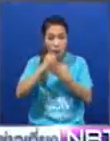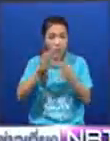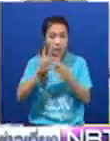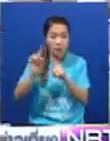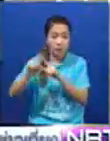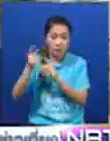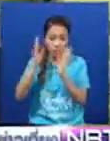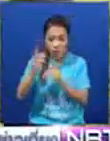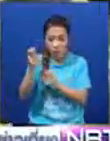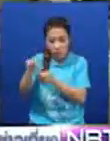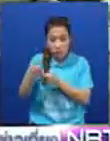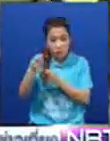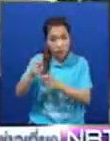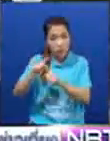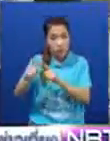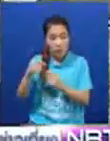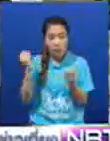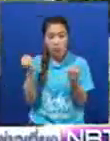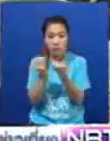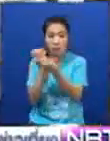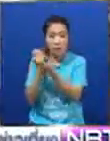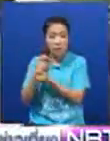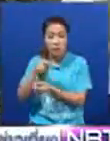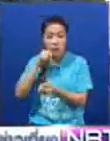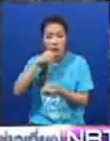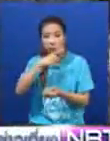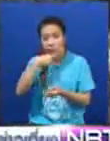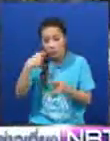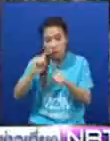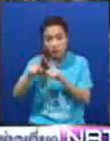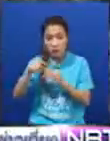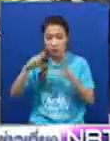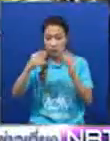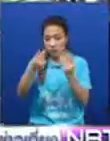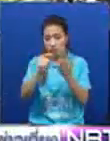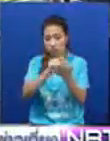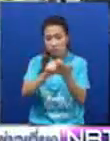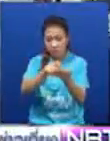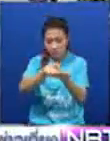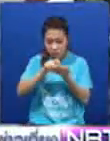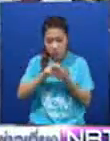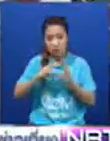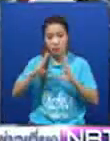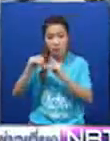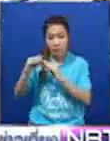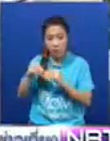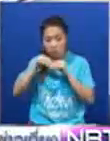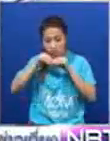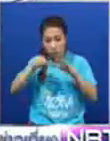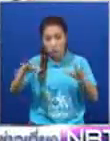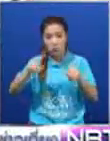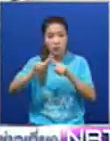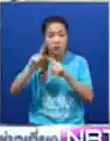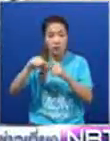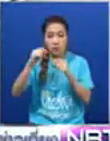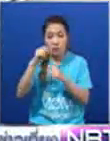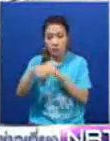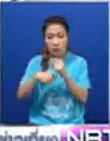ยเหลือเกษตรกรที่ประสบปัญหาภัยแล้งกระทรวงการคลังจะเสนอที่ประชุมขอขยายพื้นที่โครงการประกันภัยข้าวน